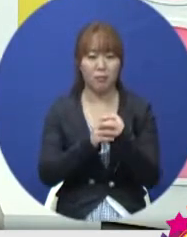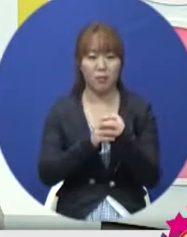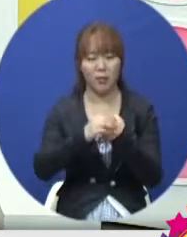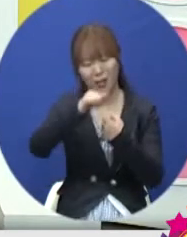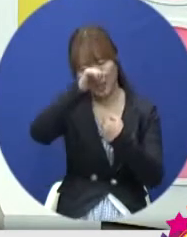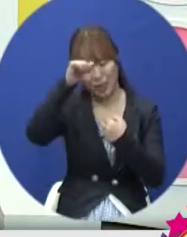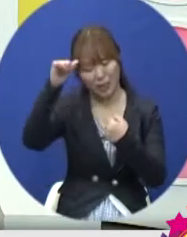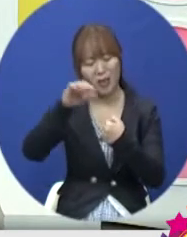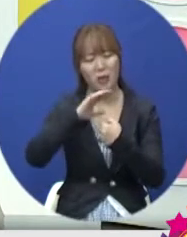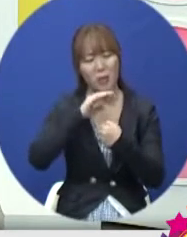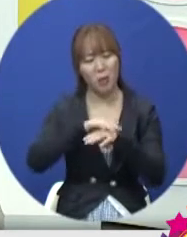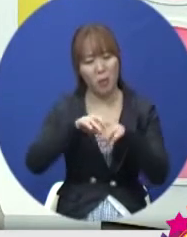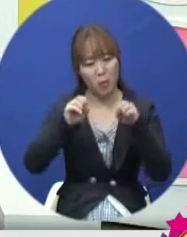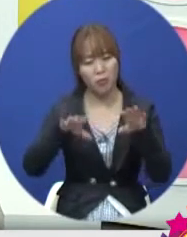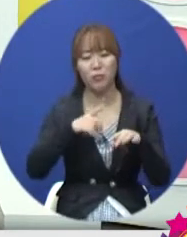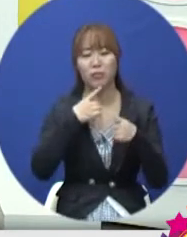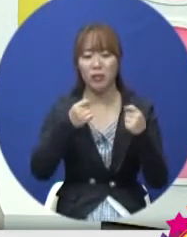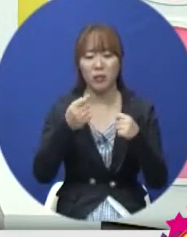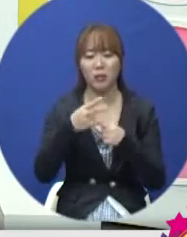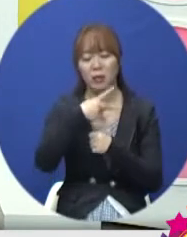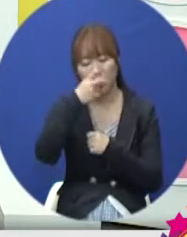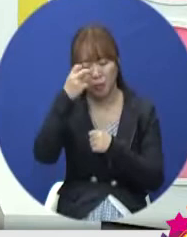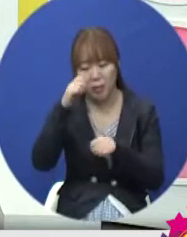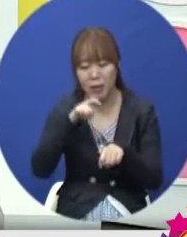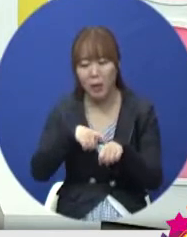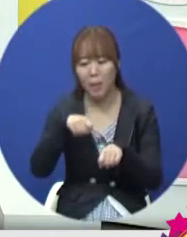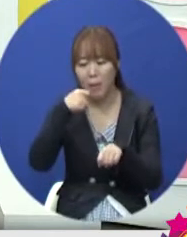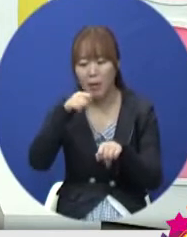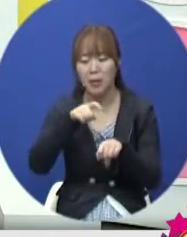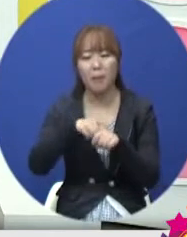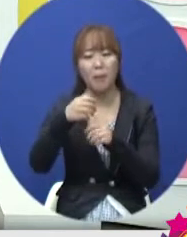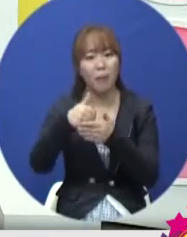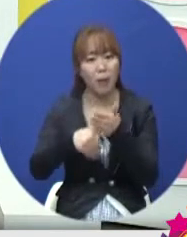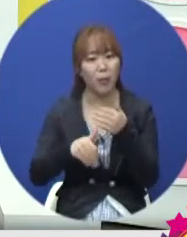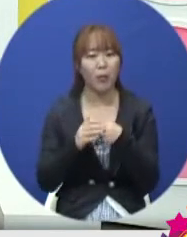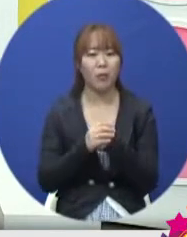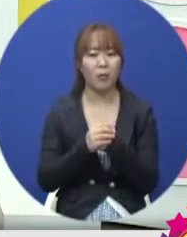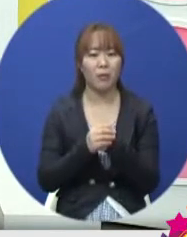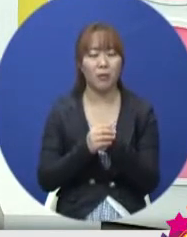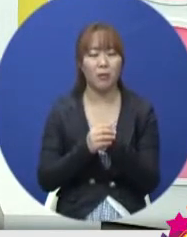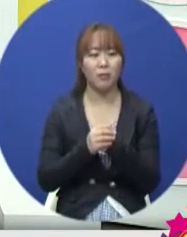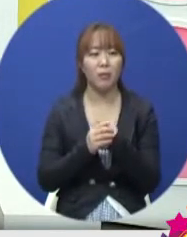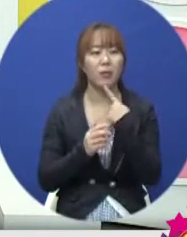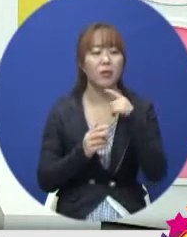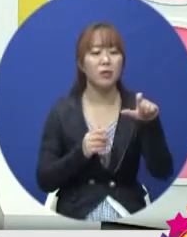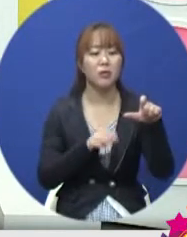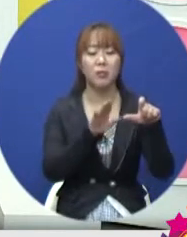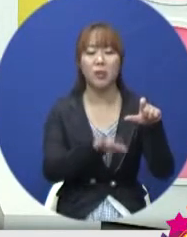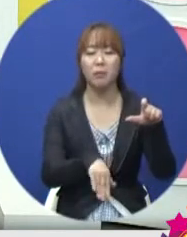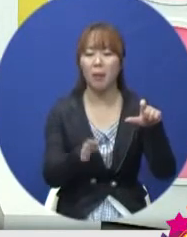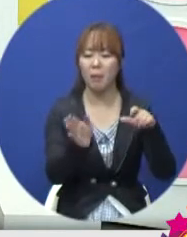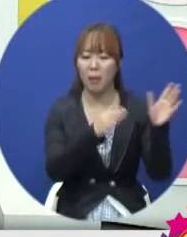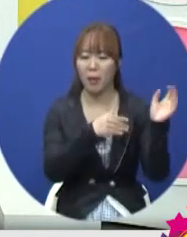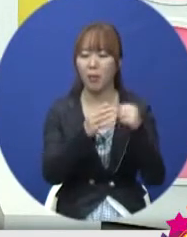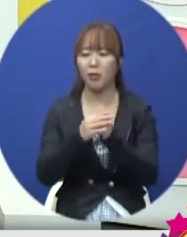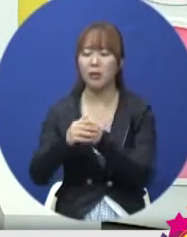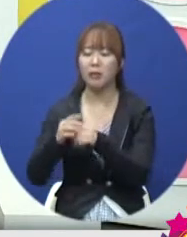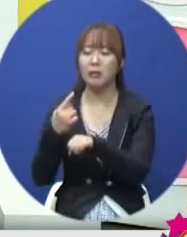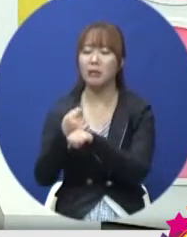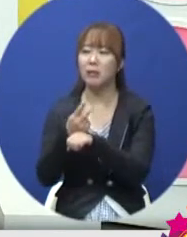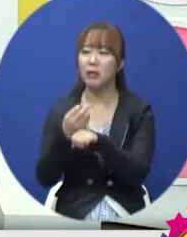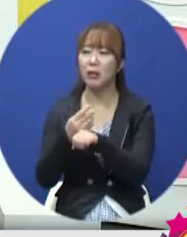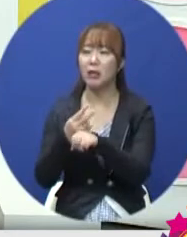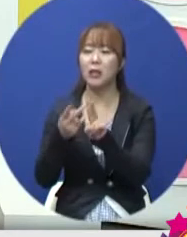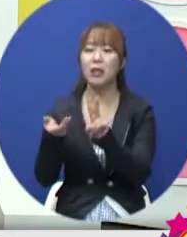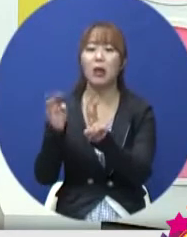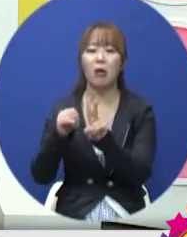허무하잖아요, 솔직히. 그렇네요. 그러다가 잠자는 시간, 밥 먹는 시간 빼고, 15살 미만 나이를 빼고 나면 한 시간 2억